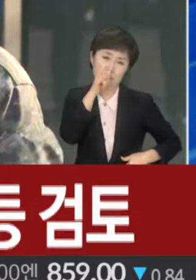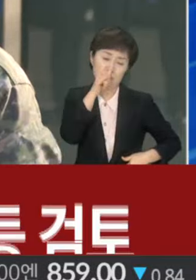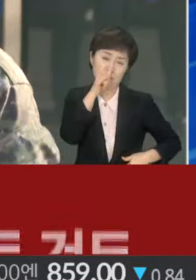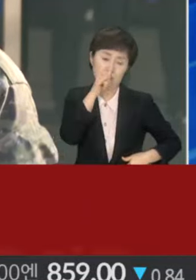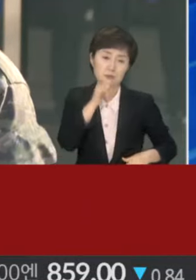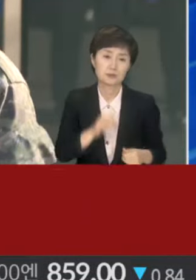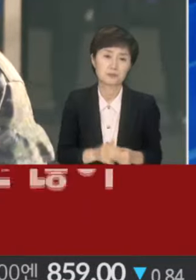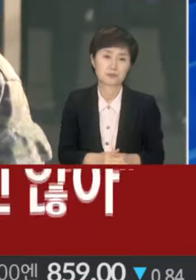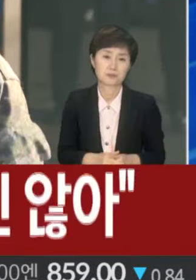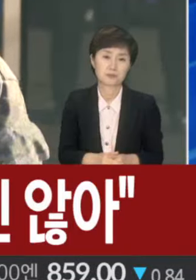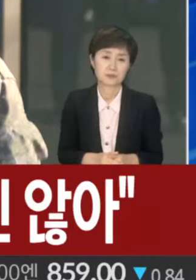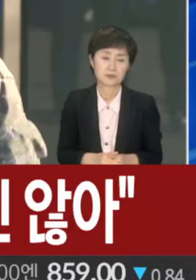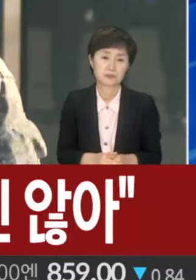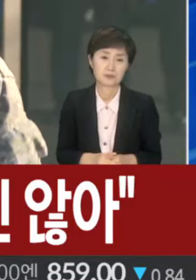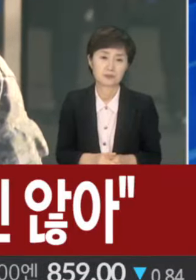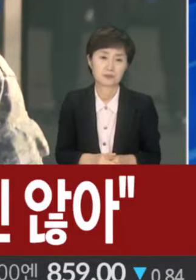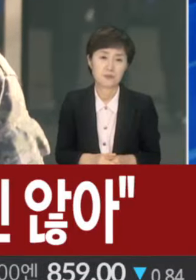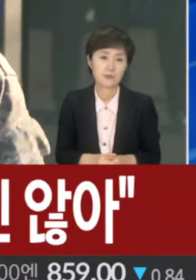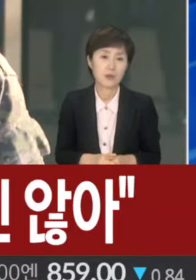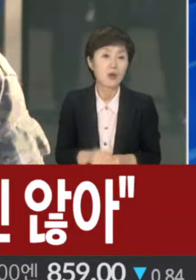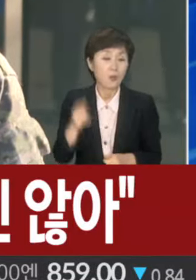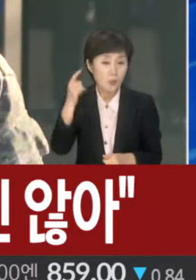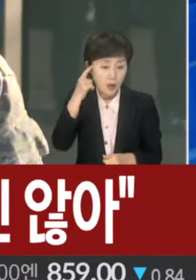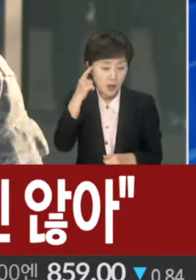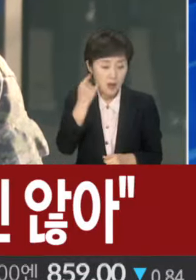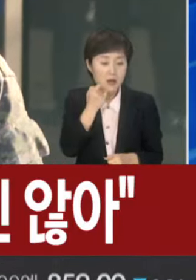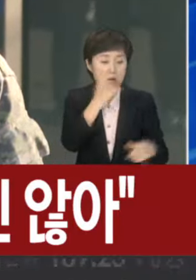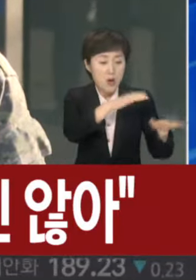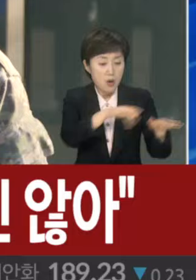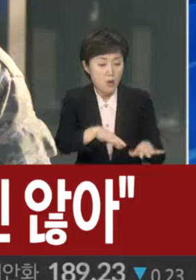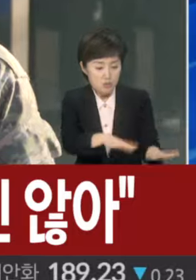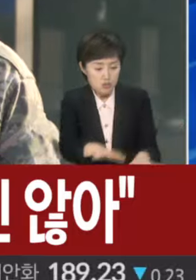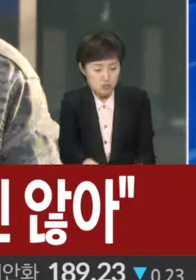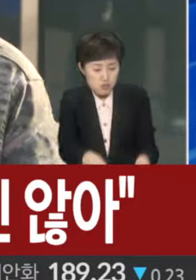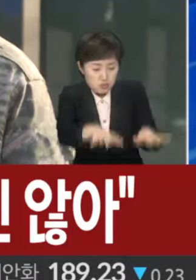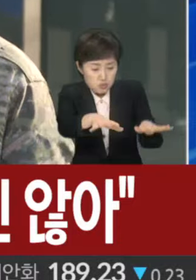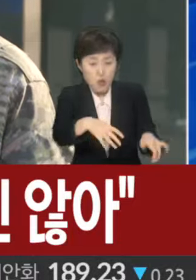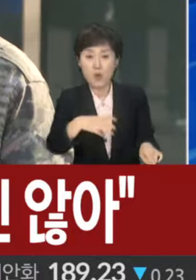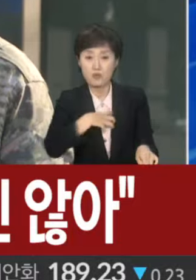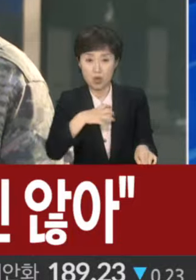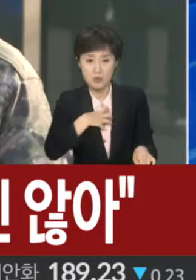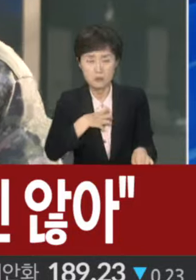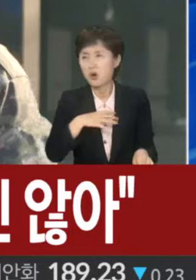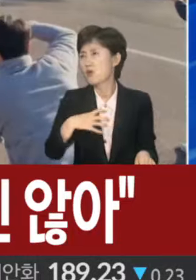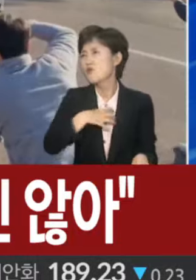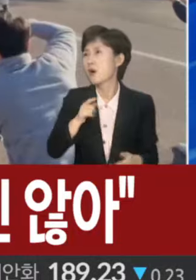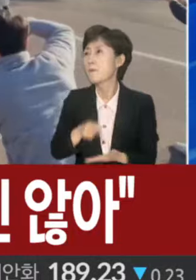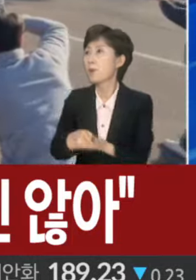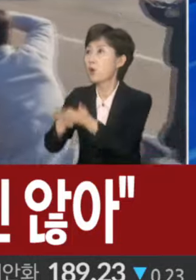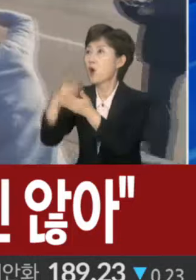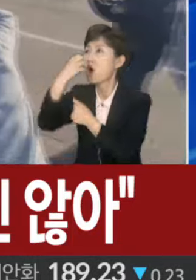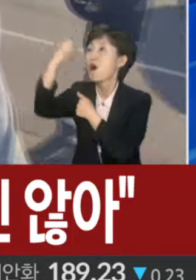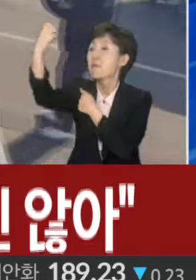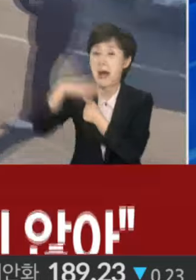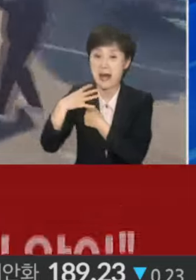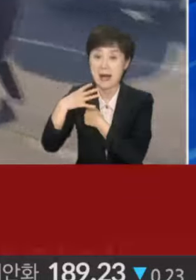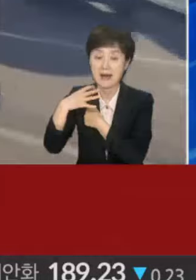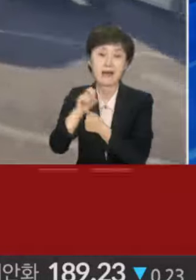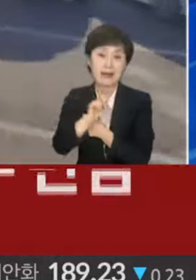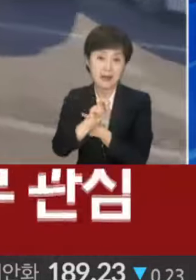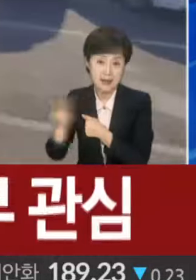대해서 알고 있었는지. 그렇죠. 예. 그러니까 수색 위험을 보고를 받았는데도 불구하고 묵살했다는 정도의 정황이 나와야지 결국에 예.